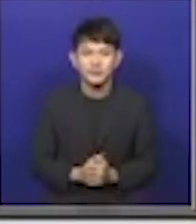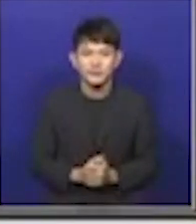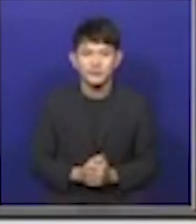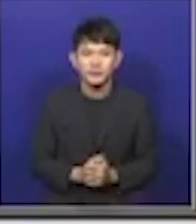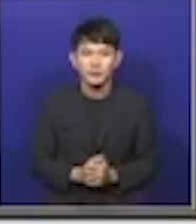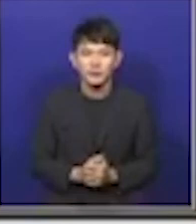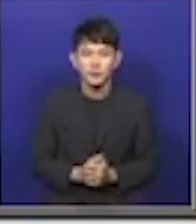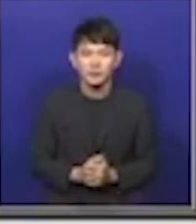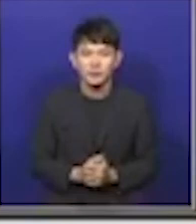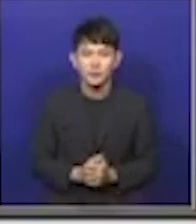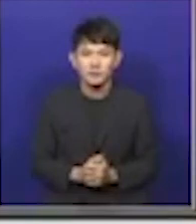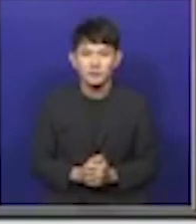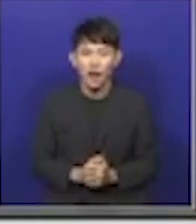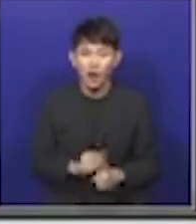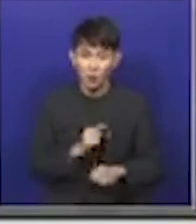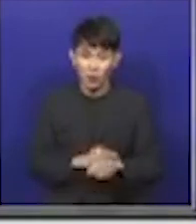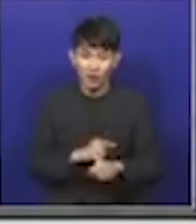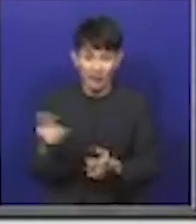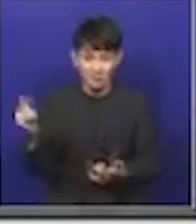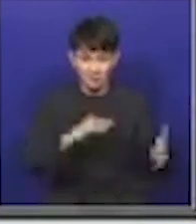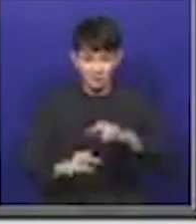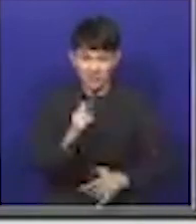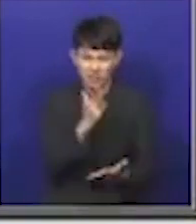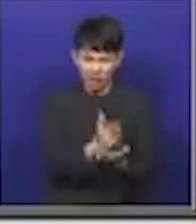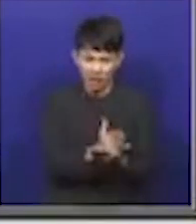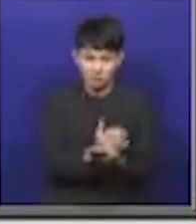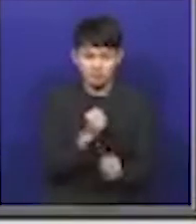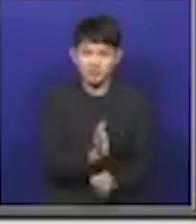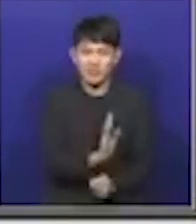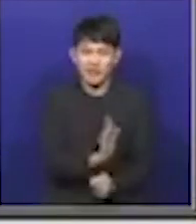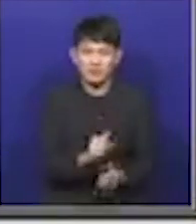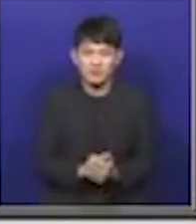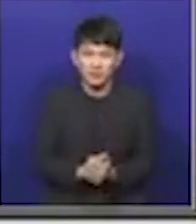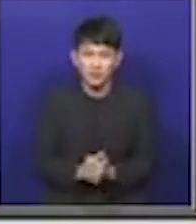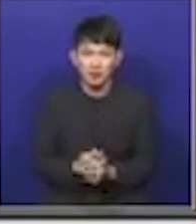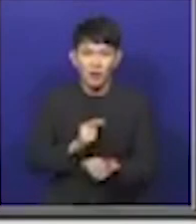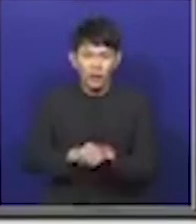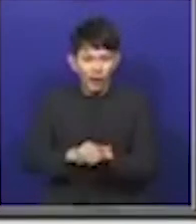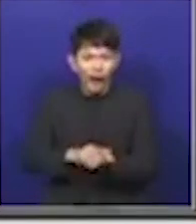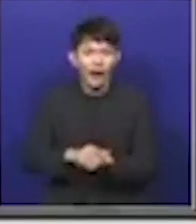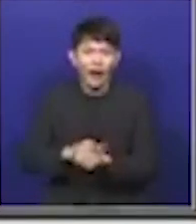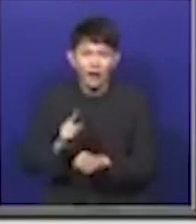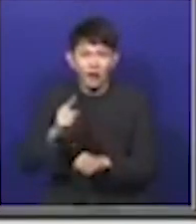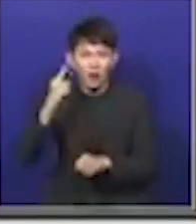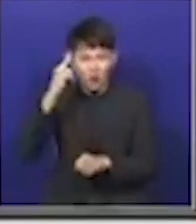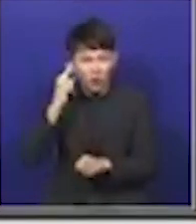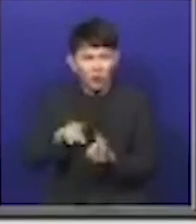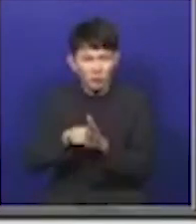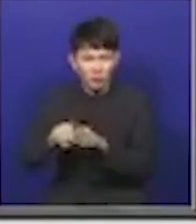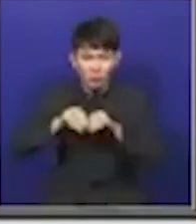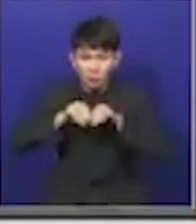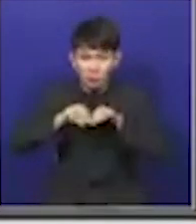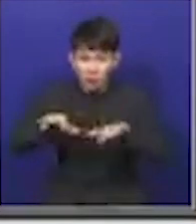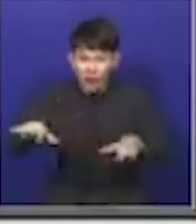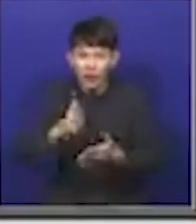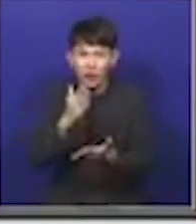วลาที่ควรจะห้ามคนเข้าประเทศไม่ทำฮะเวลาที่พึงสำนึกว่ามันเกิดโรคระบาดรุนแรงนี้